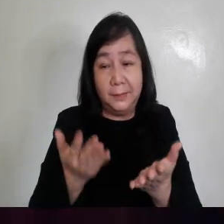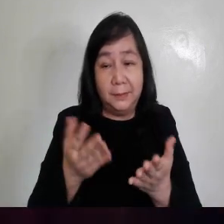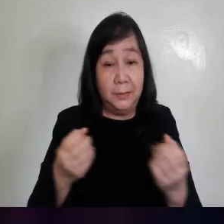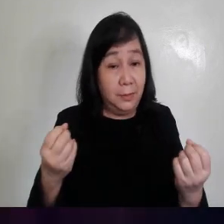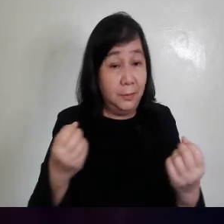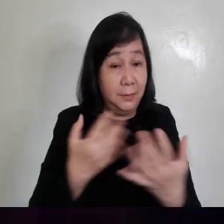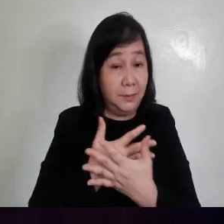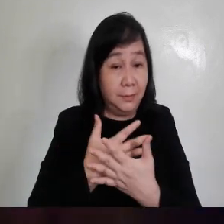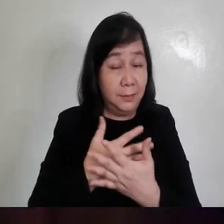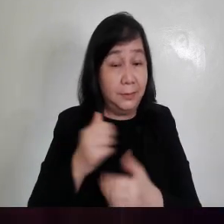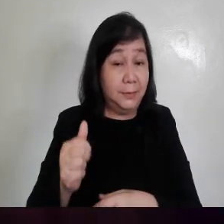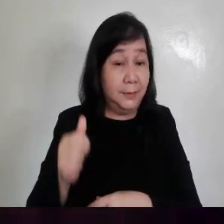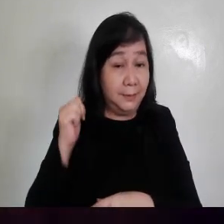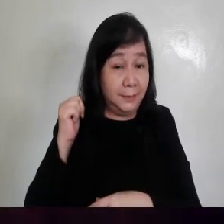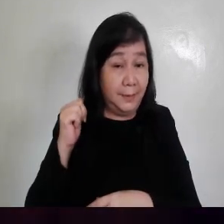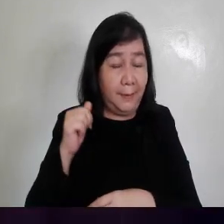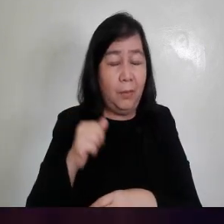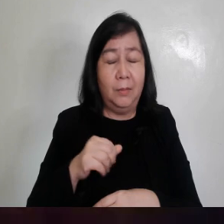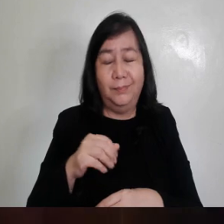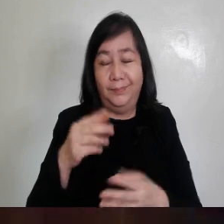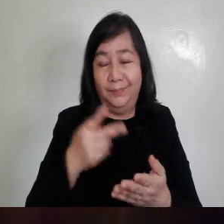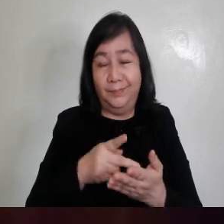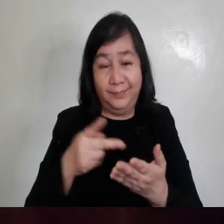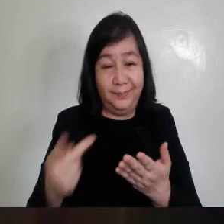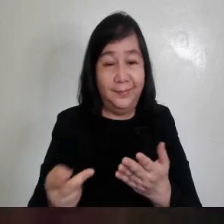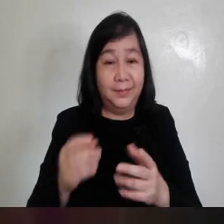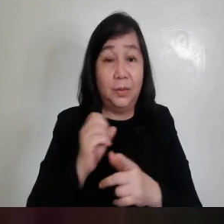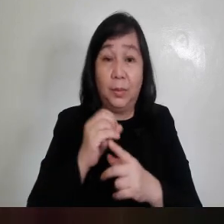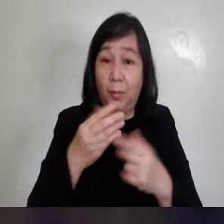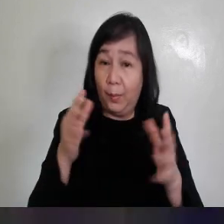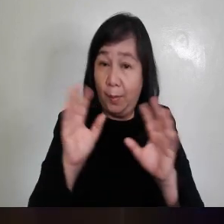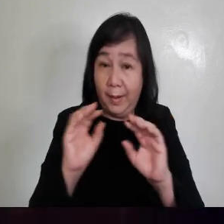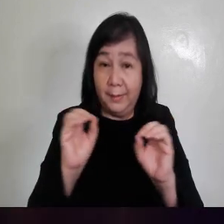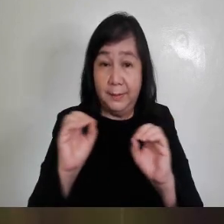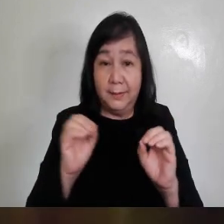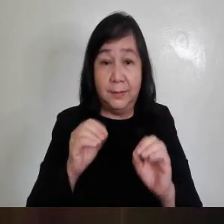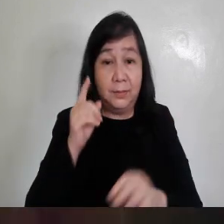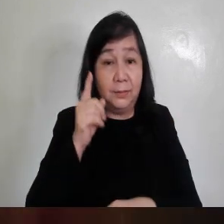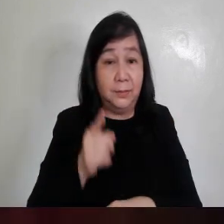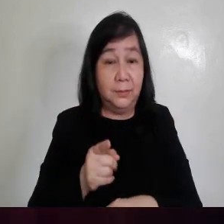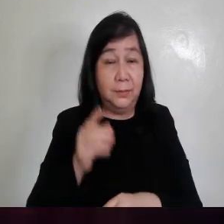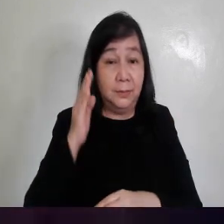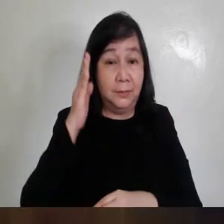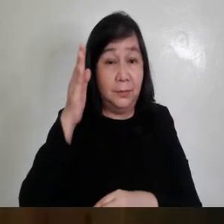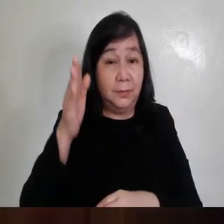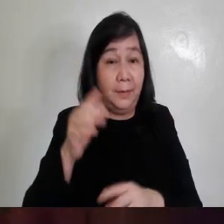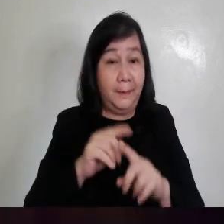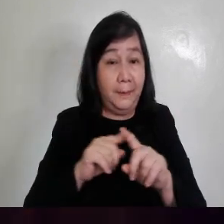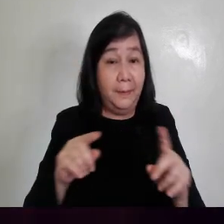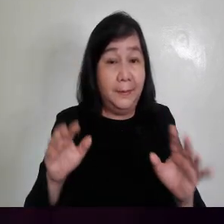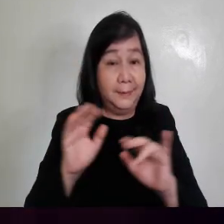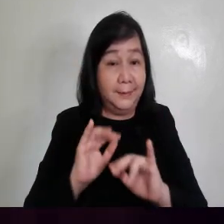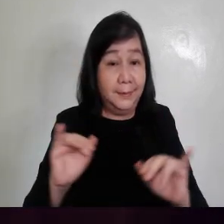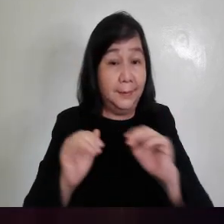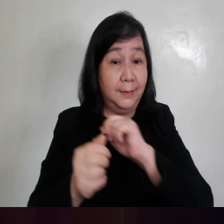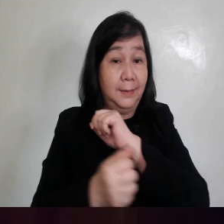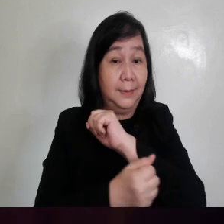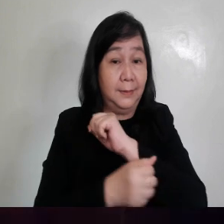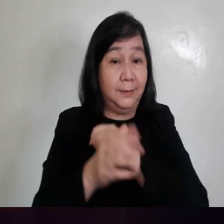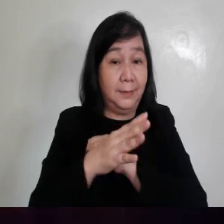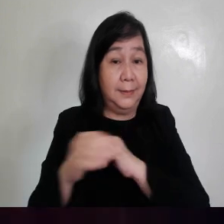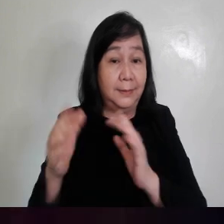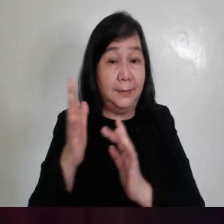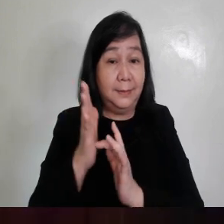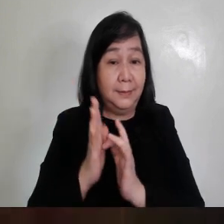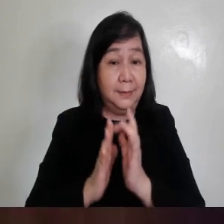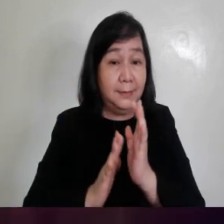Maaaring matakot tayo sa pagtanggi, pagkabigo, o kawalan ng kasiguraduhan. Ngunit, tulad ni na Abraham